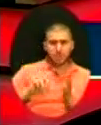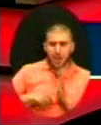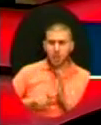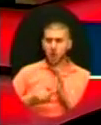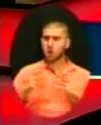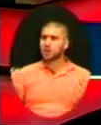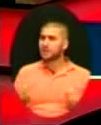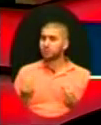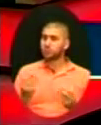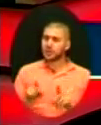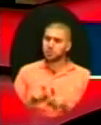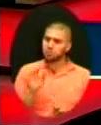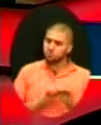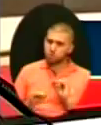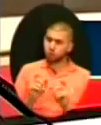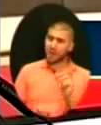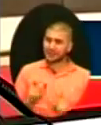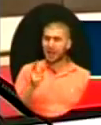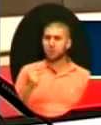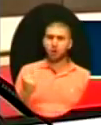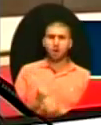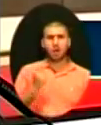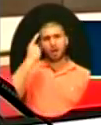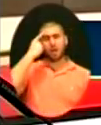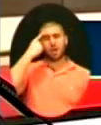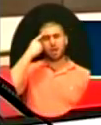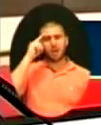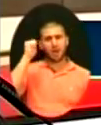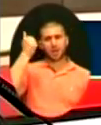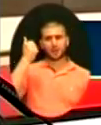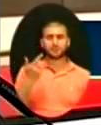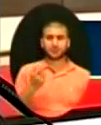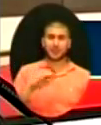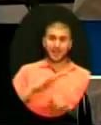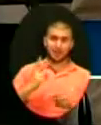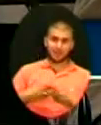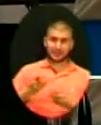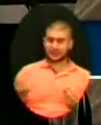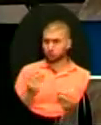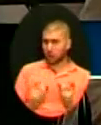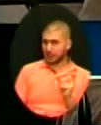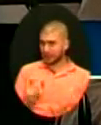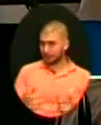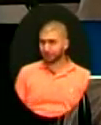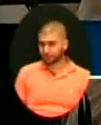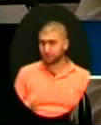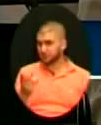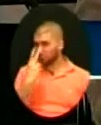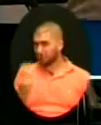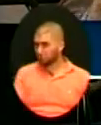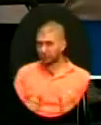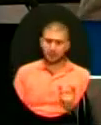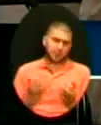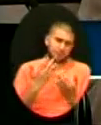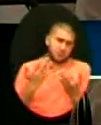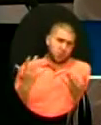והטכנולוגיות שנמצאות בשימוש אזרחי הם שעומדות בראש, ואנחנו עדיין... לא, כיפת ברזל זה דבר אזרחי. כן, אתה רואה את זה? אתה רואה את